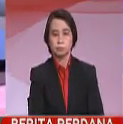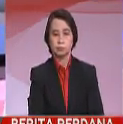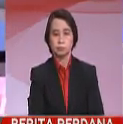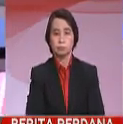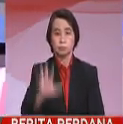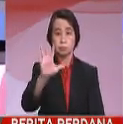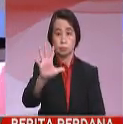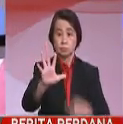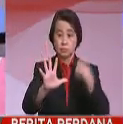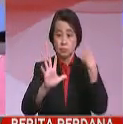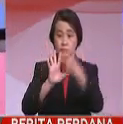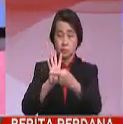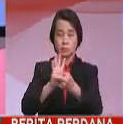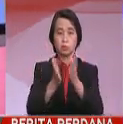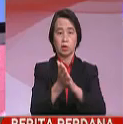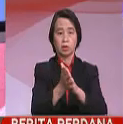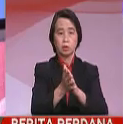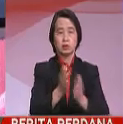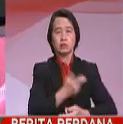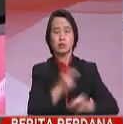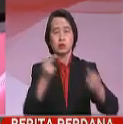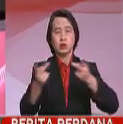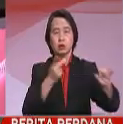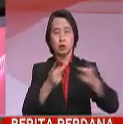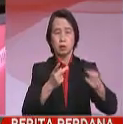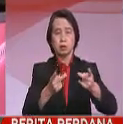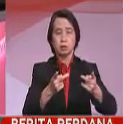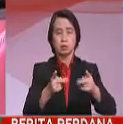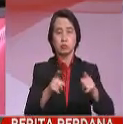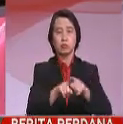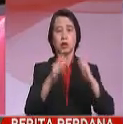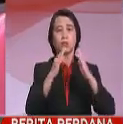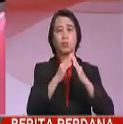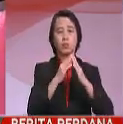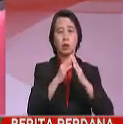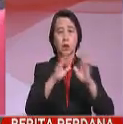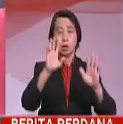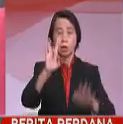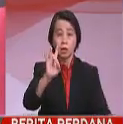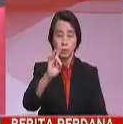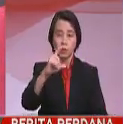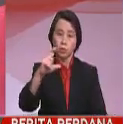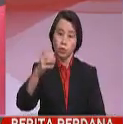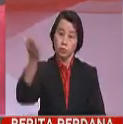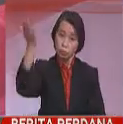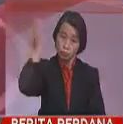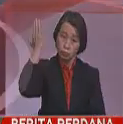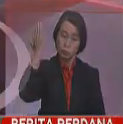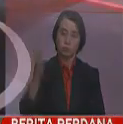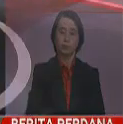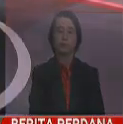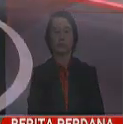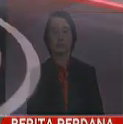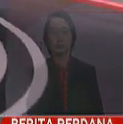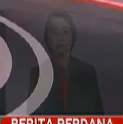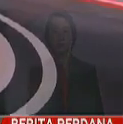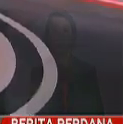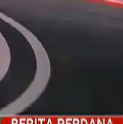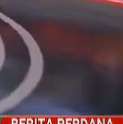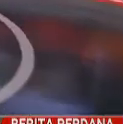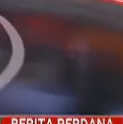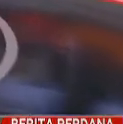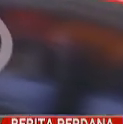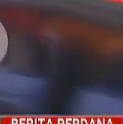Beranak jadikan kereta sebagai kediaman sejak 8 bulan lalu. Paparan penuh seketika nanti, teruskan bersama kami dalam Berita